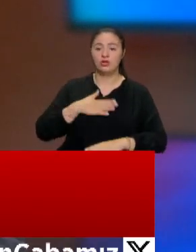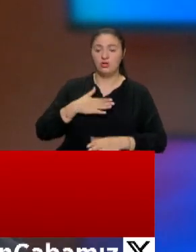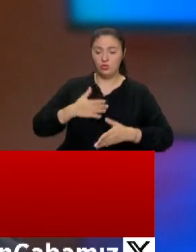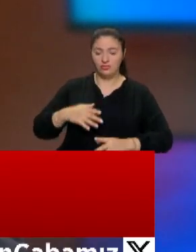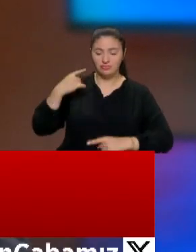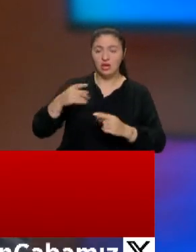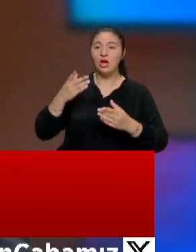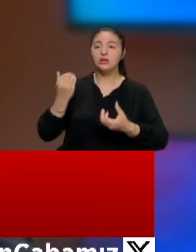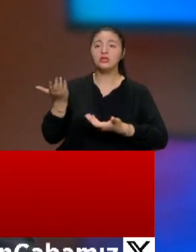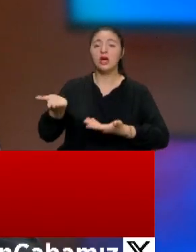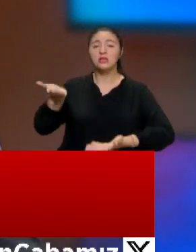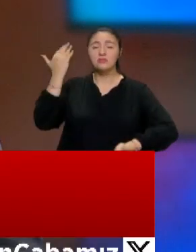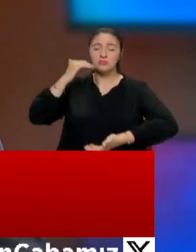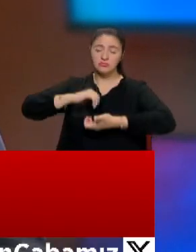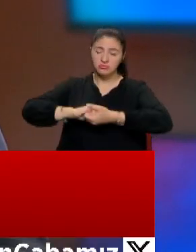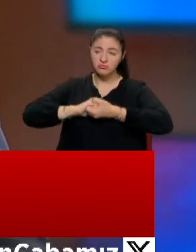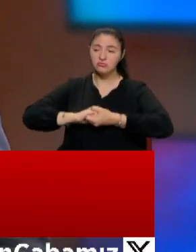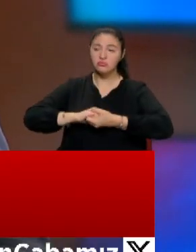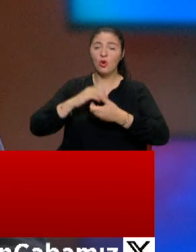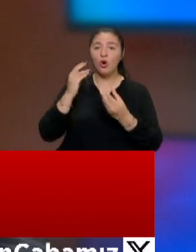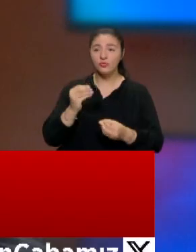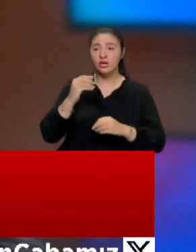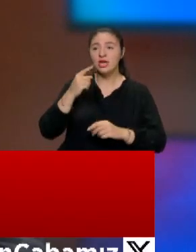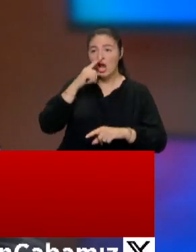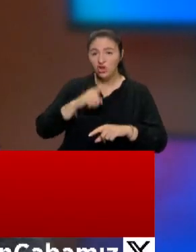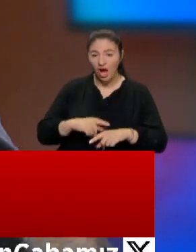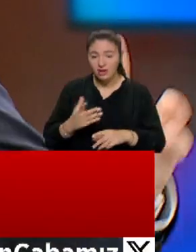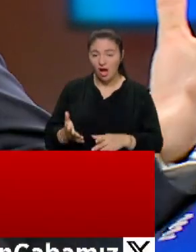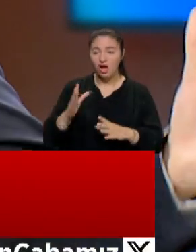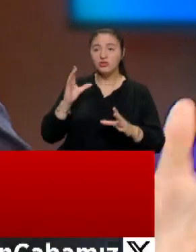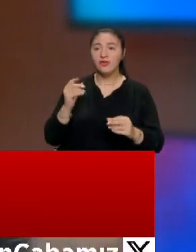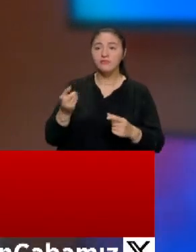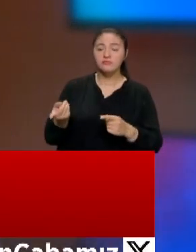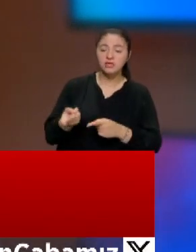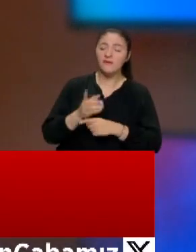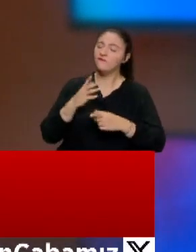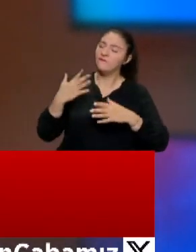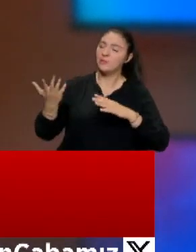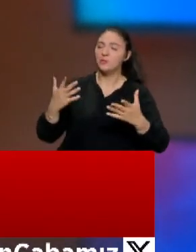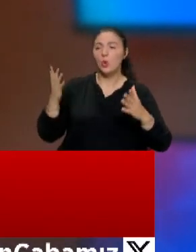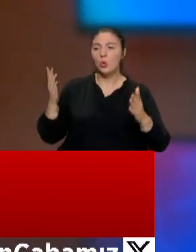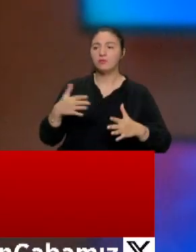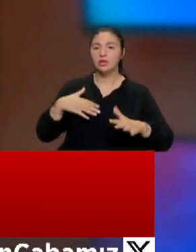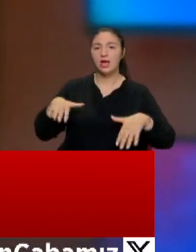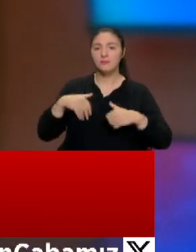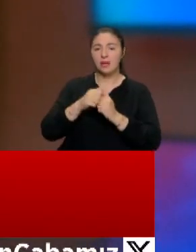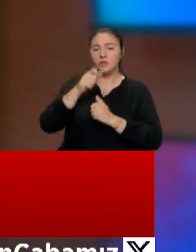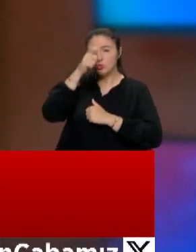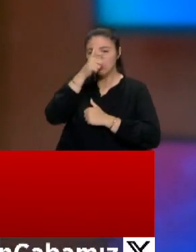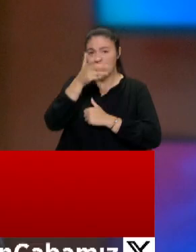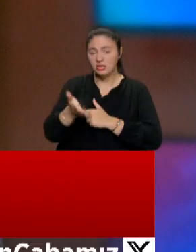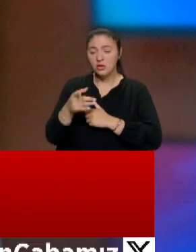Kadim dostluklarla birbirine bağlı Kadim inançlarla birçok farklılıklarımızla beraber biz türkiye'yiz